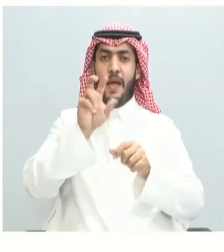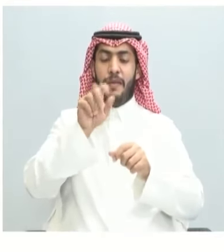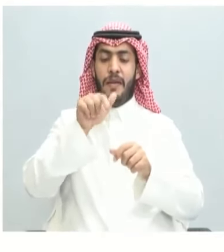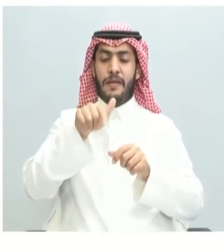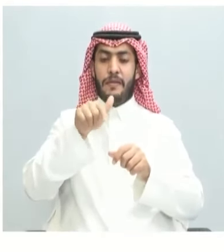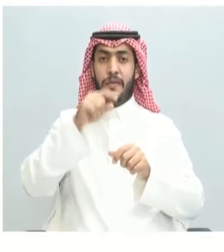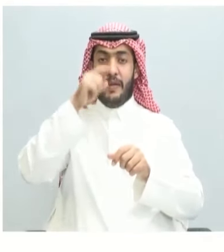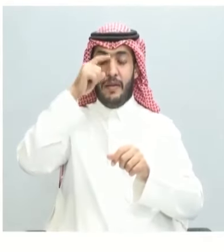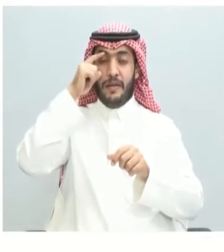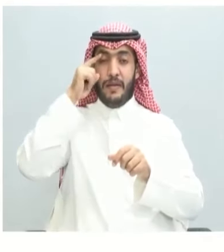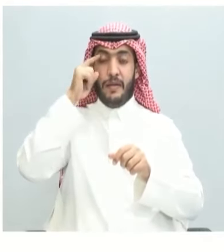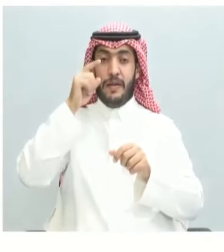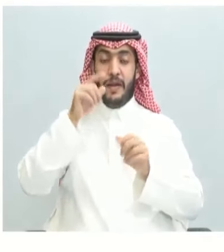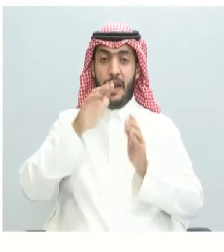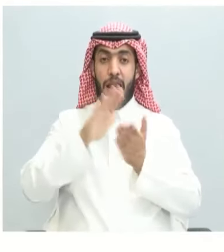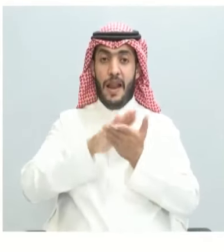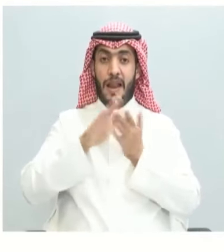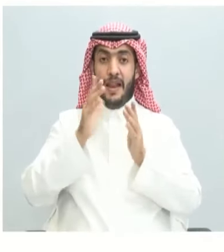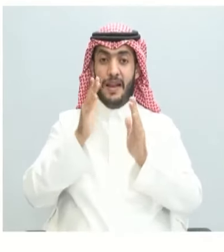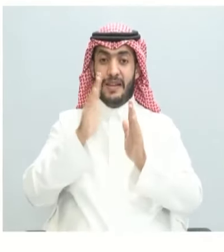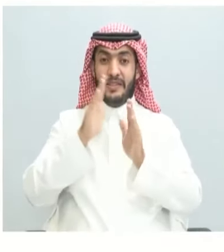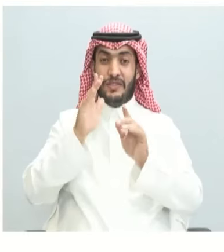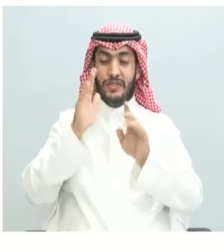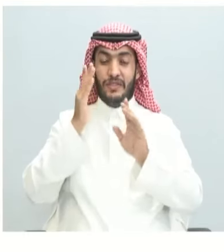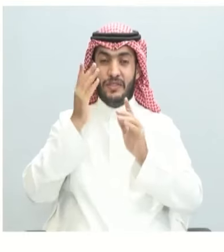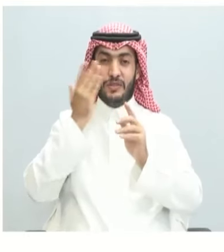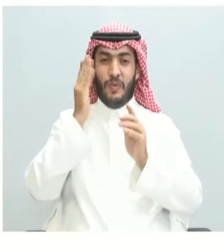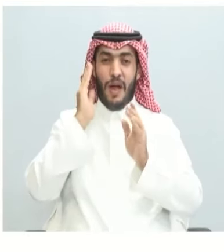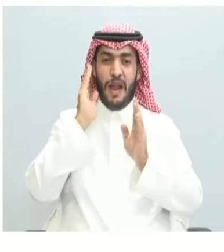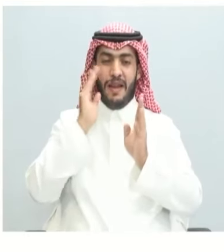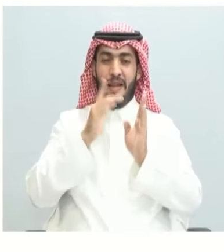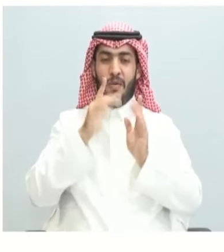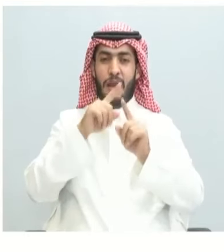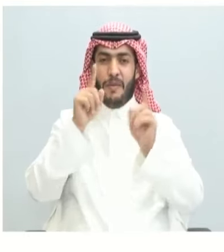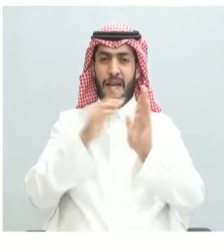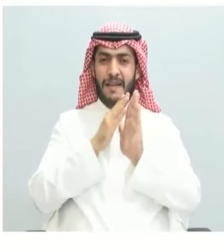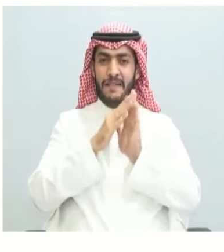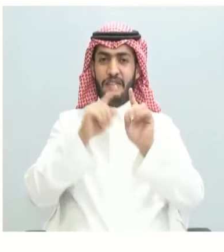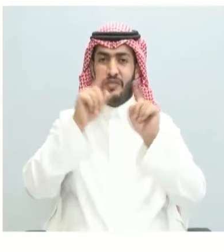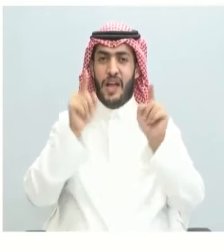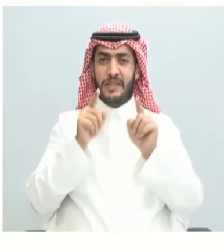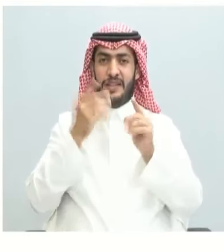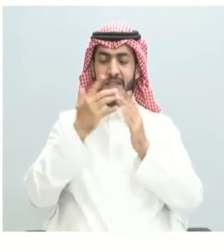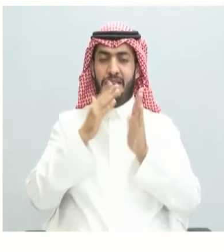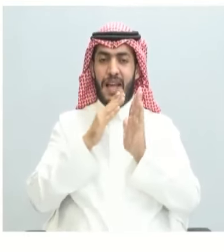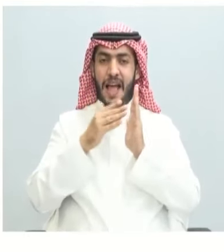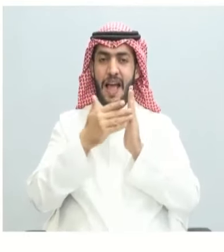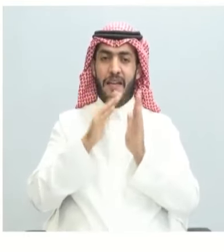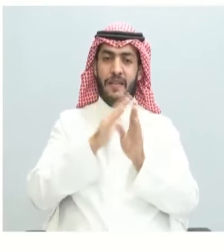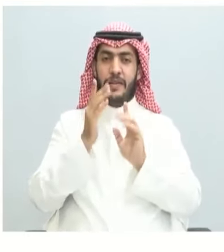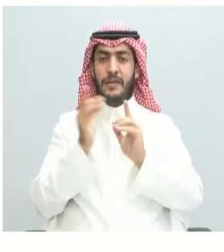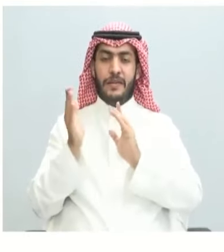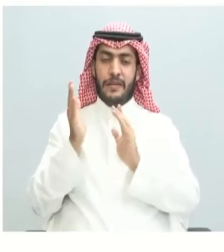انها عندما يلامس الكائن حافه الشاشه او لا فاذا قام بملامستها عكست اتجاهها بزاويه